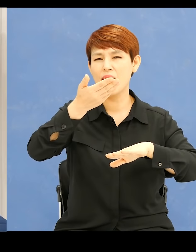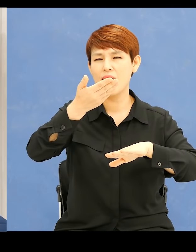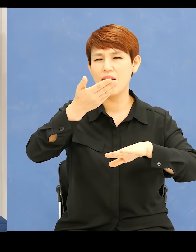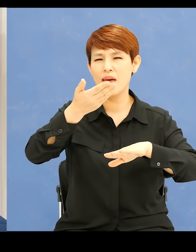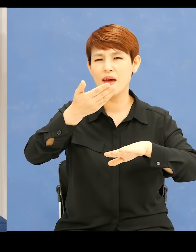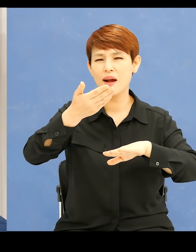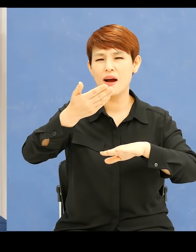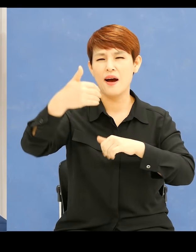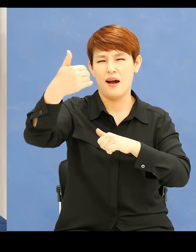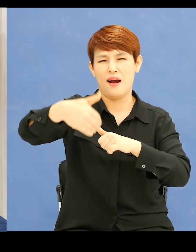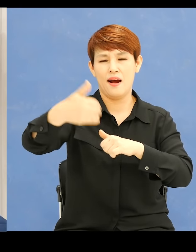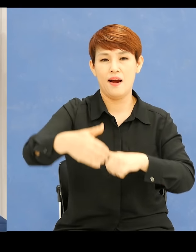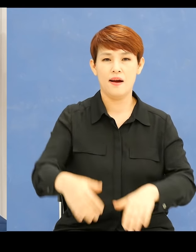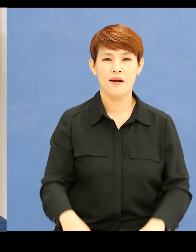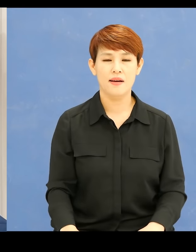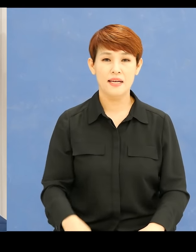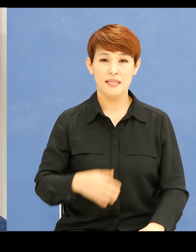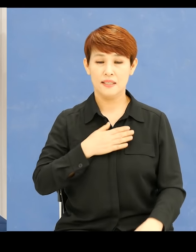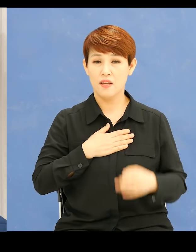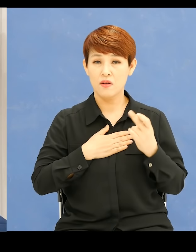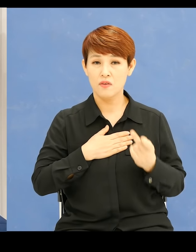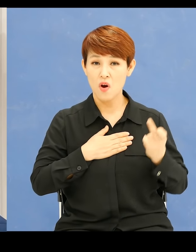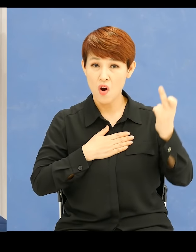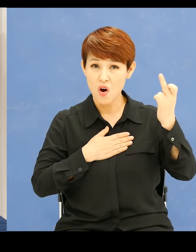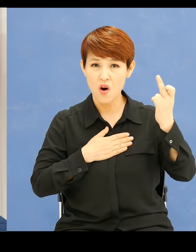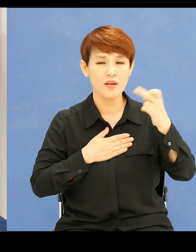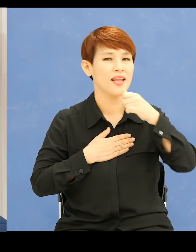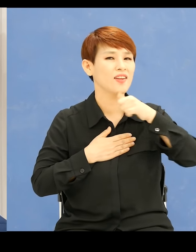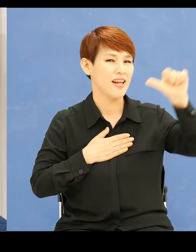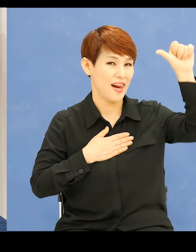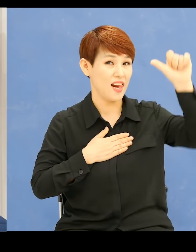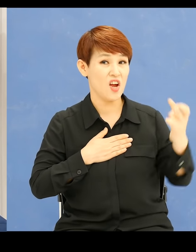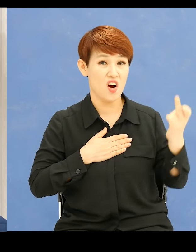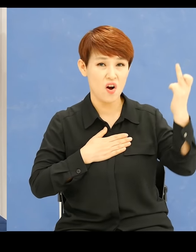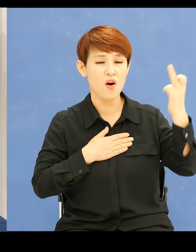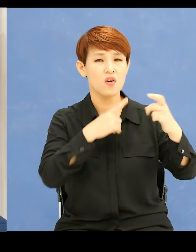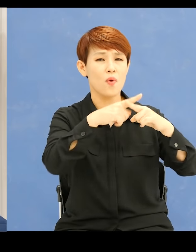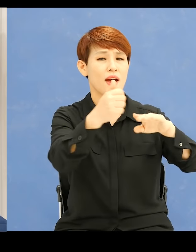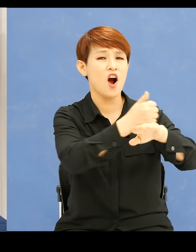권유로 물론 이제 저희 형님이 그때 저보다 5살